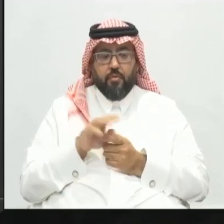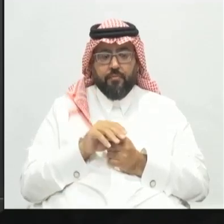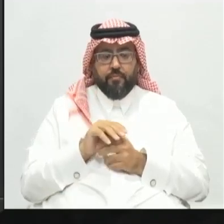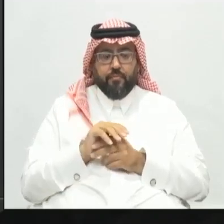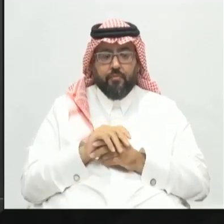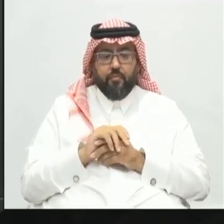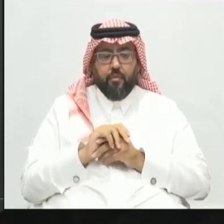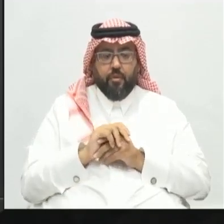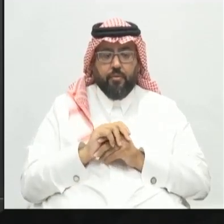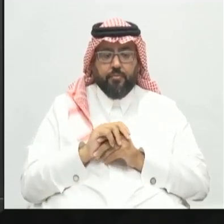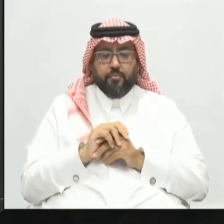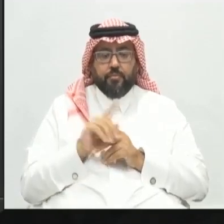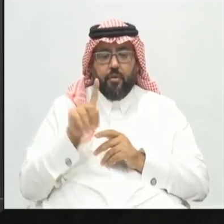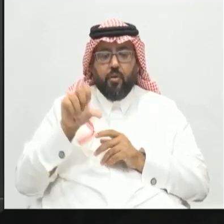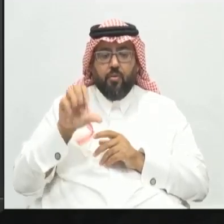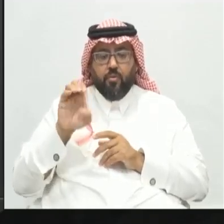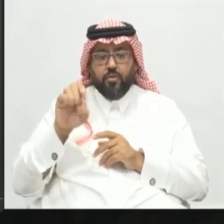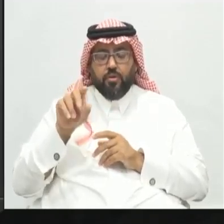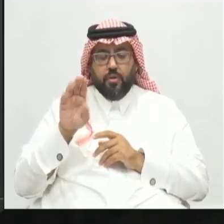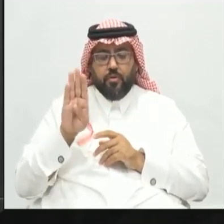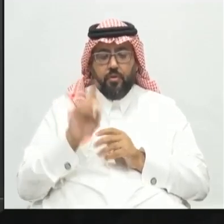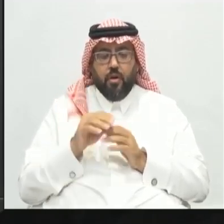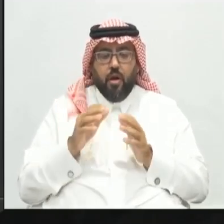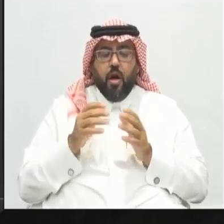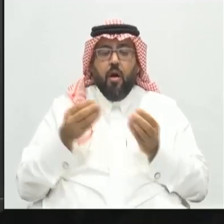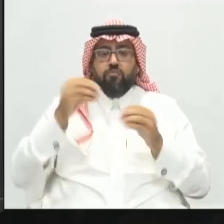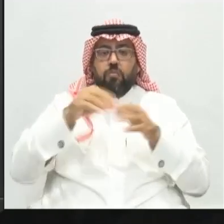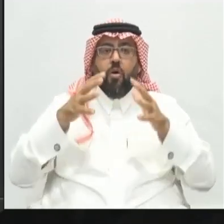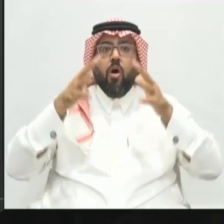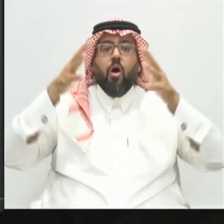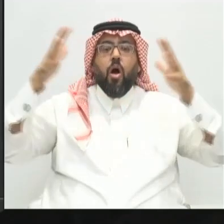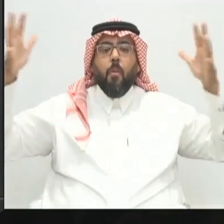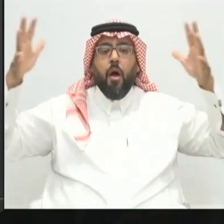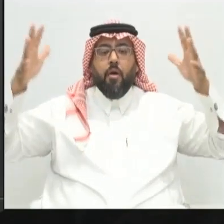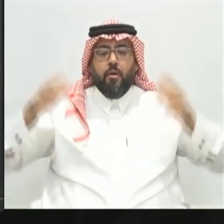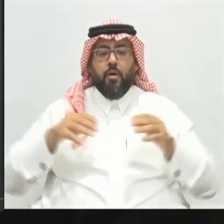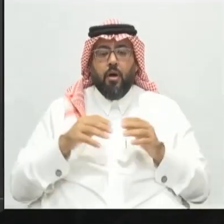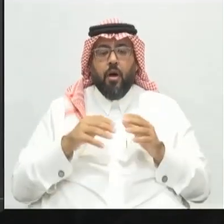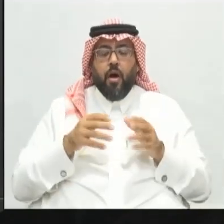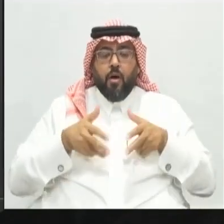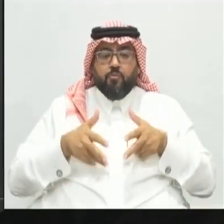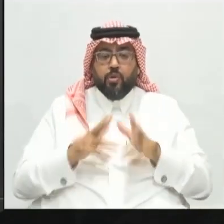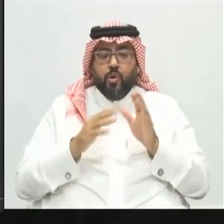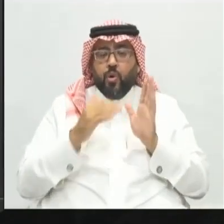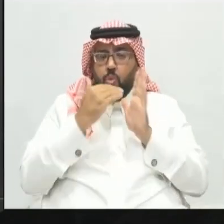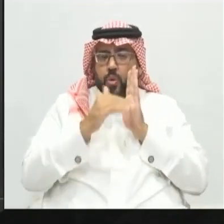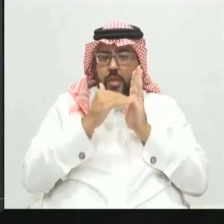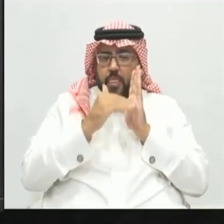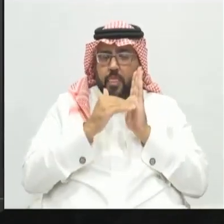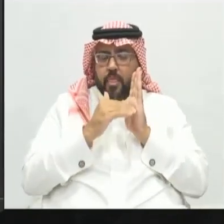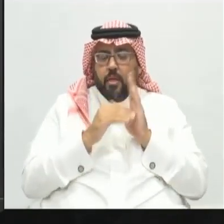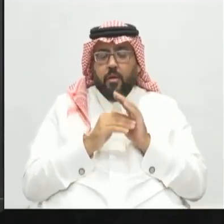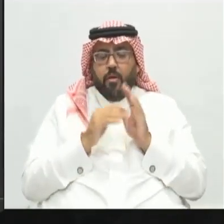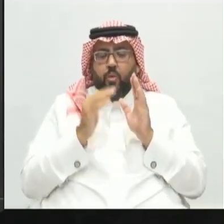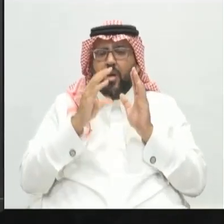حجمه كبير اما اذا كان للمشاريع المتوسطه والصغيره فهناك اداه من